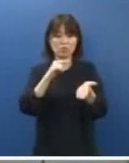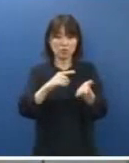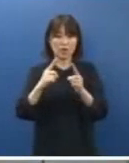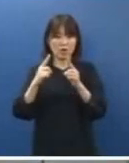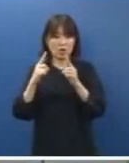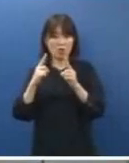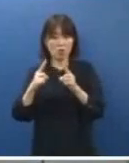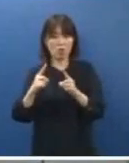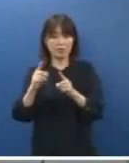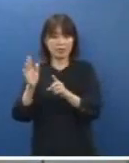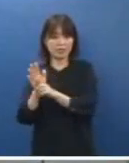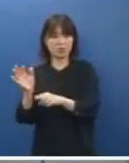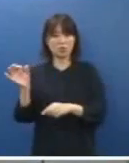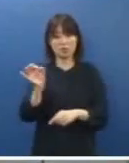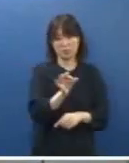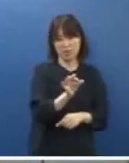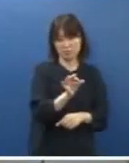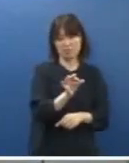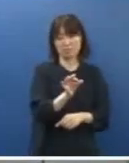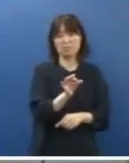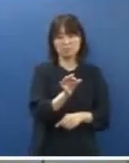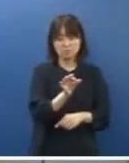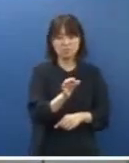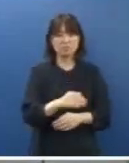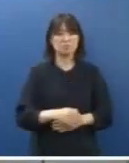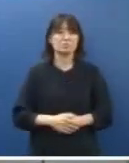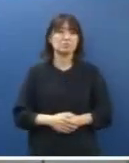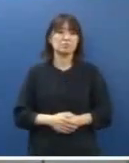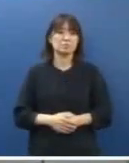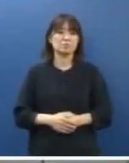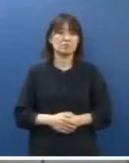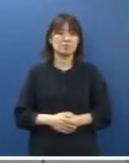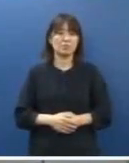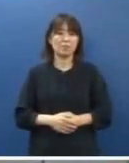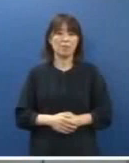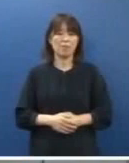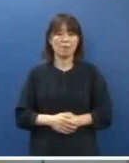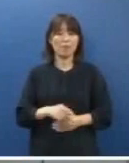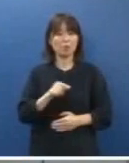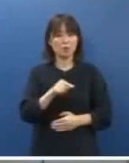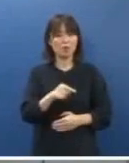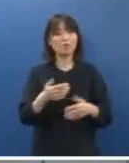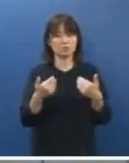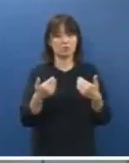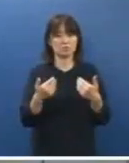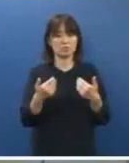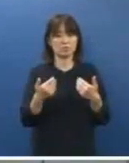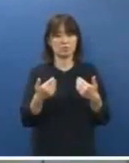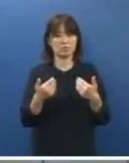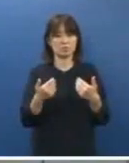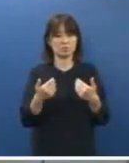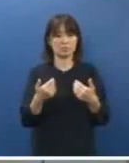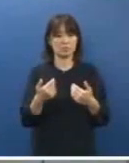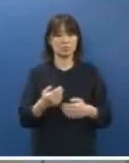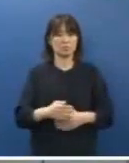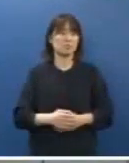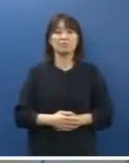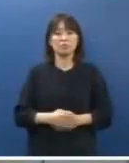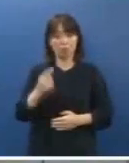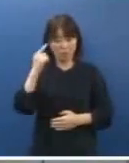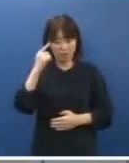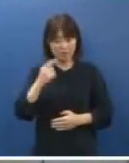廃するとかいうのはなかなか現実的ではないんではないかというのが我々の、考え方でありま